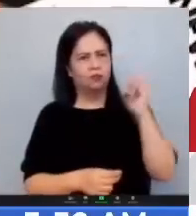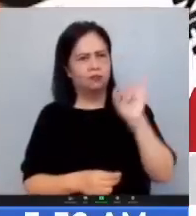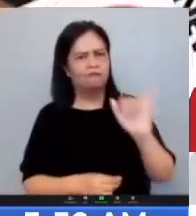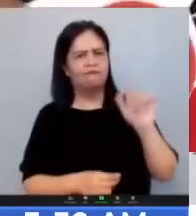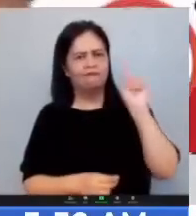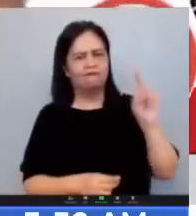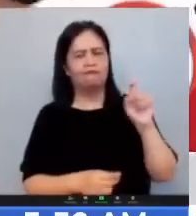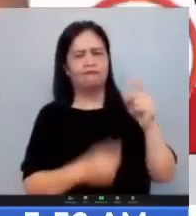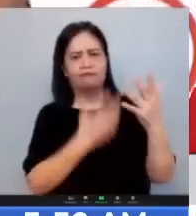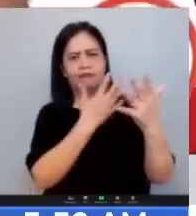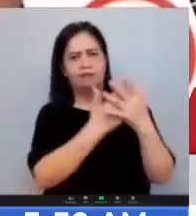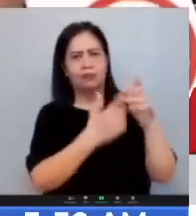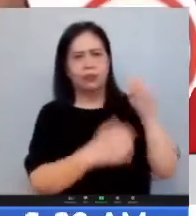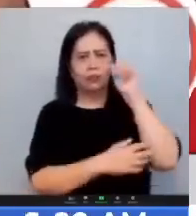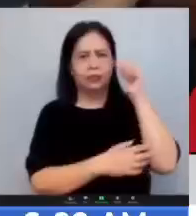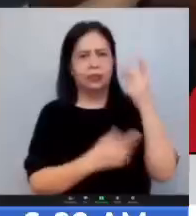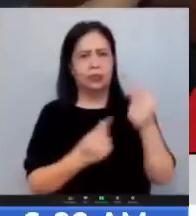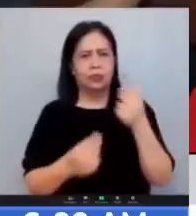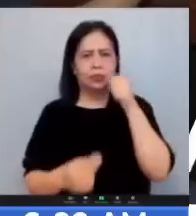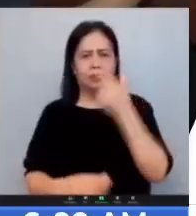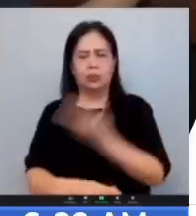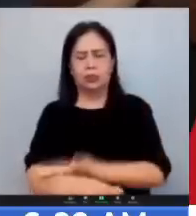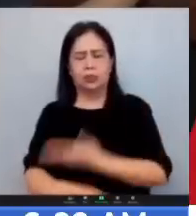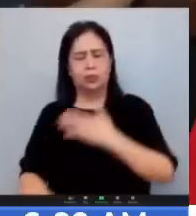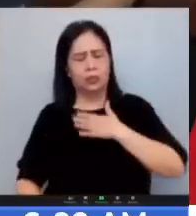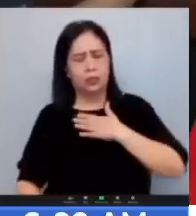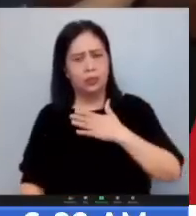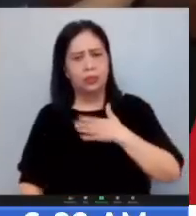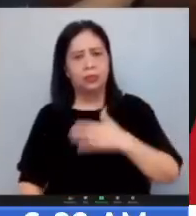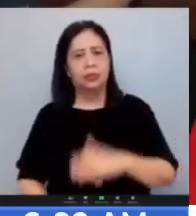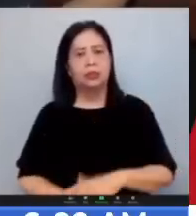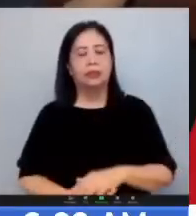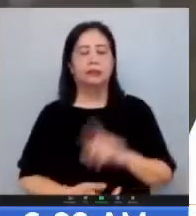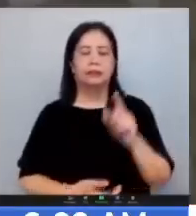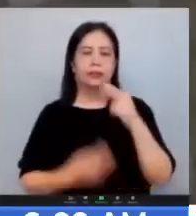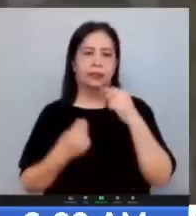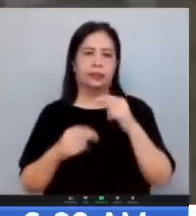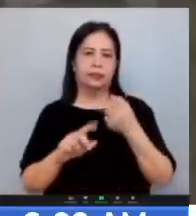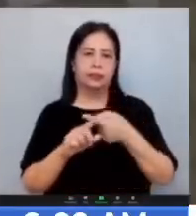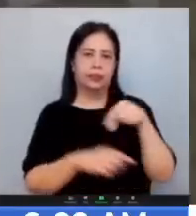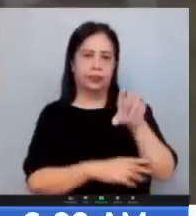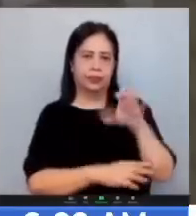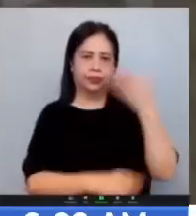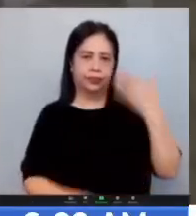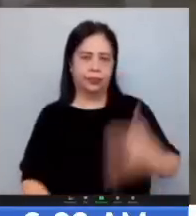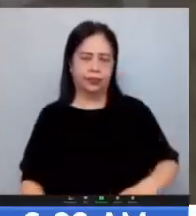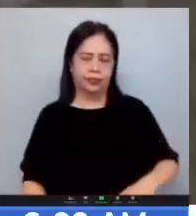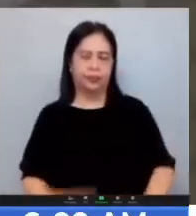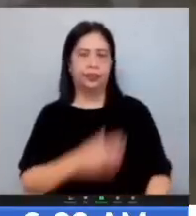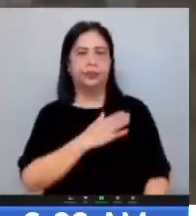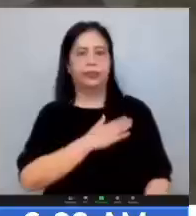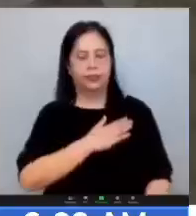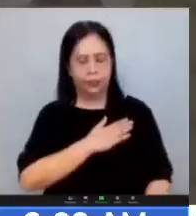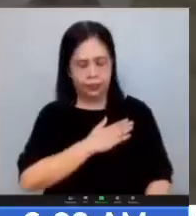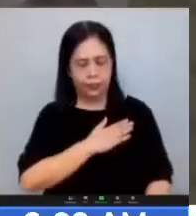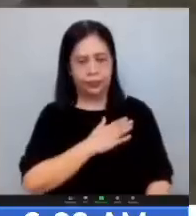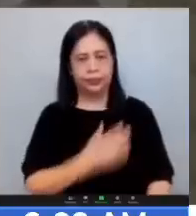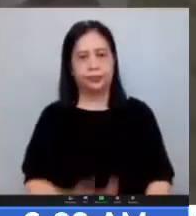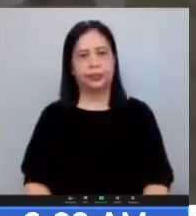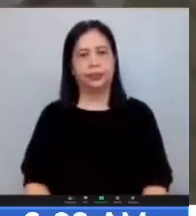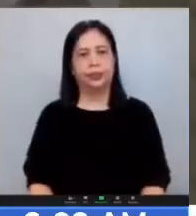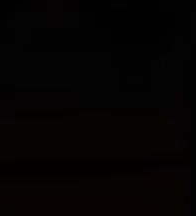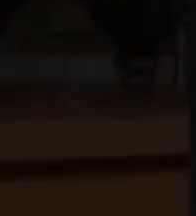yung ginawa niya sa anak ko, sir. Yan ang unang balita sa Quezon City. James Agustin, Buong Puso, para sa Pilipino.